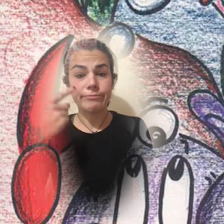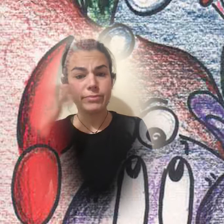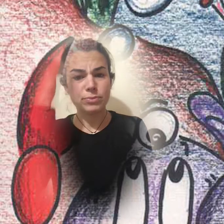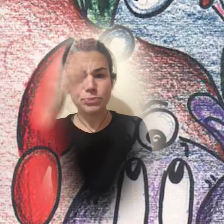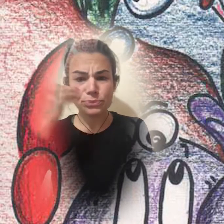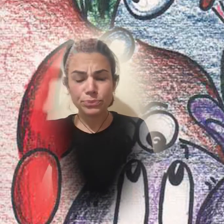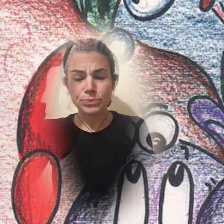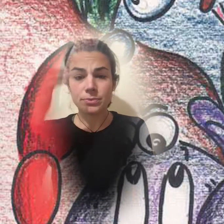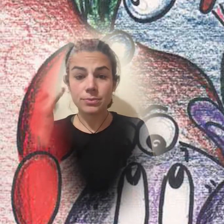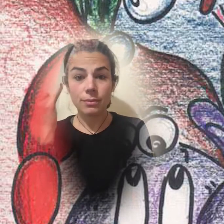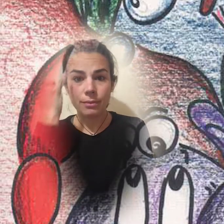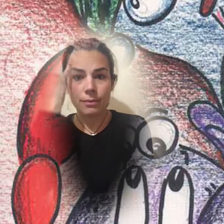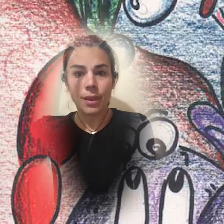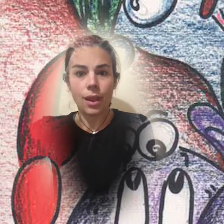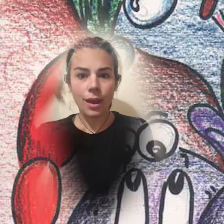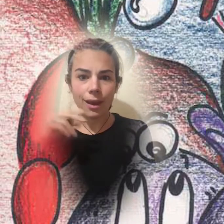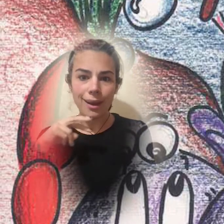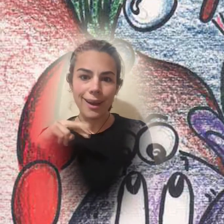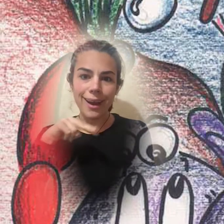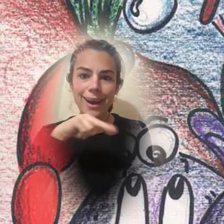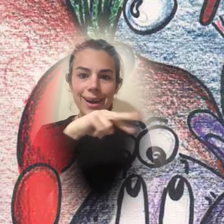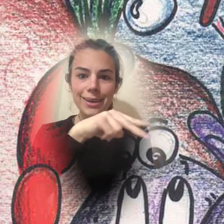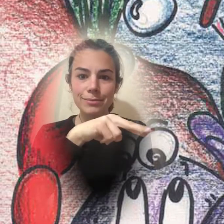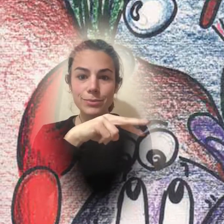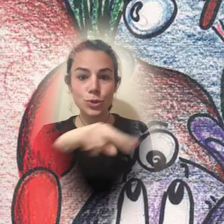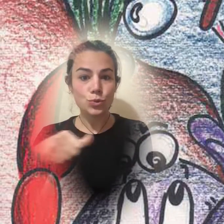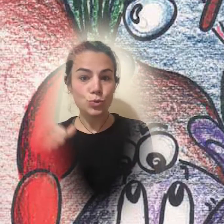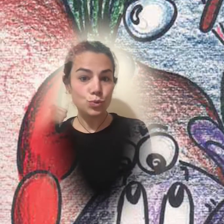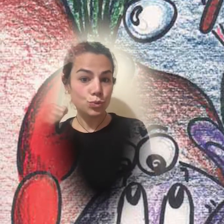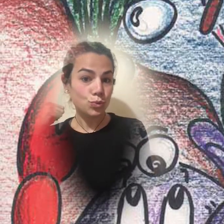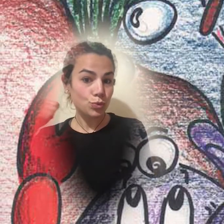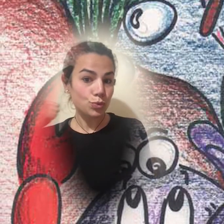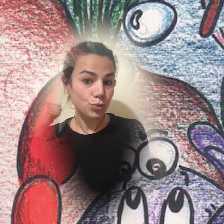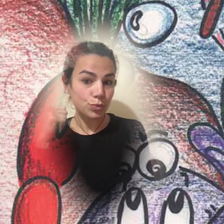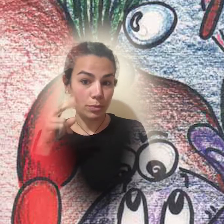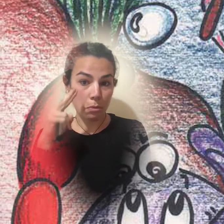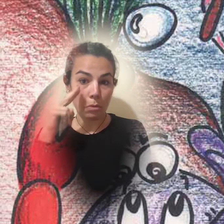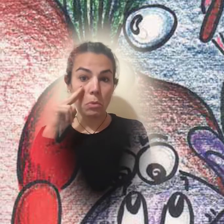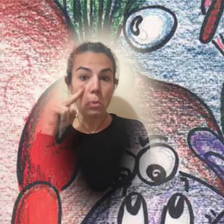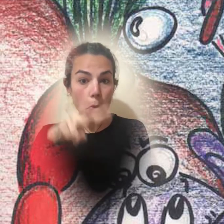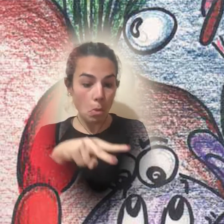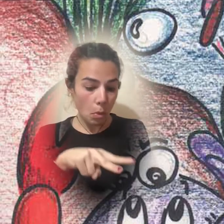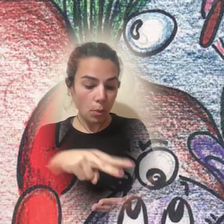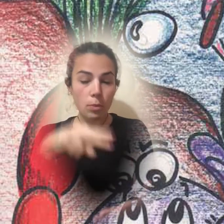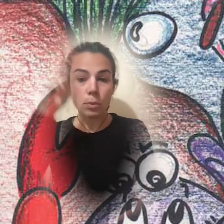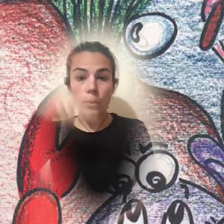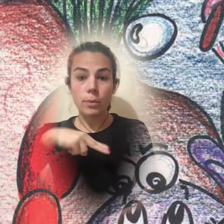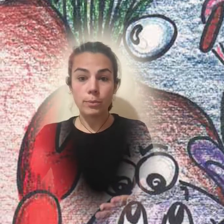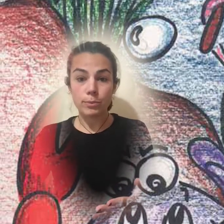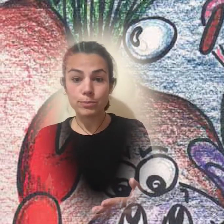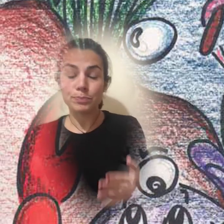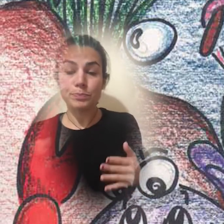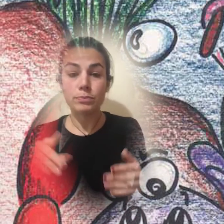estar sense l'aigua salada. Després de molt pensar, va decidir que caminaria